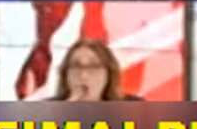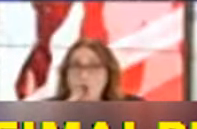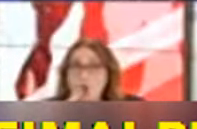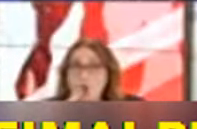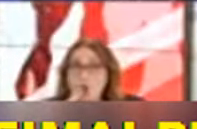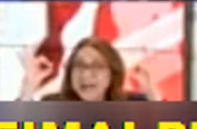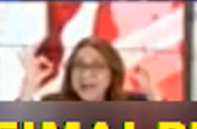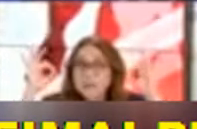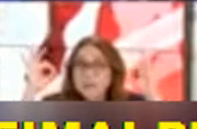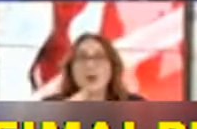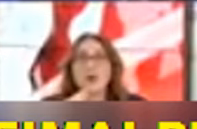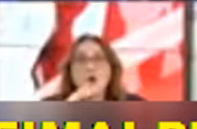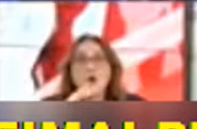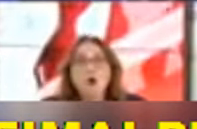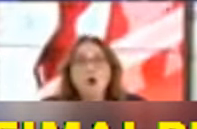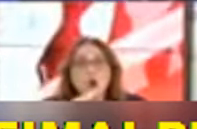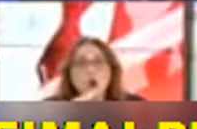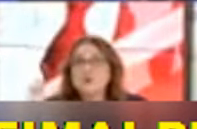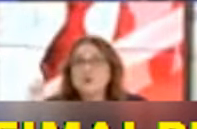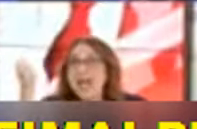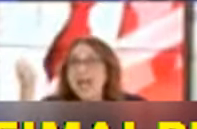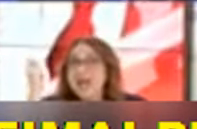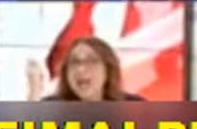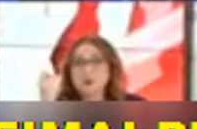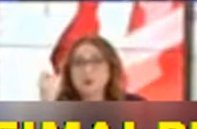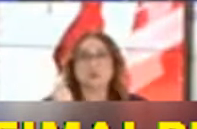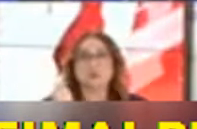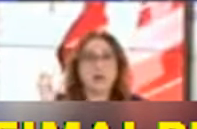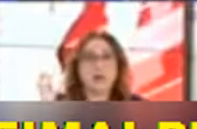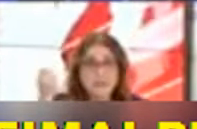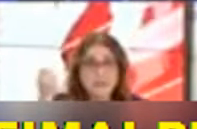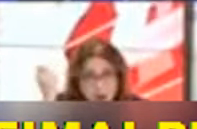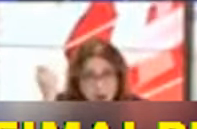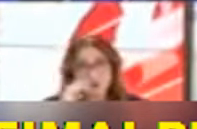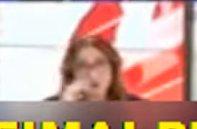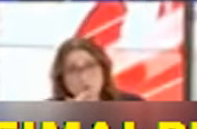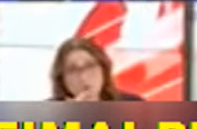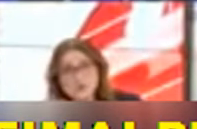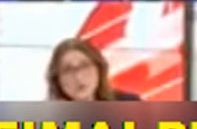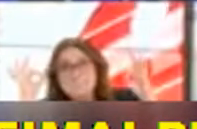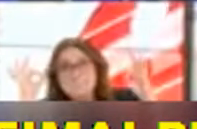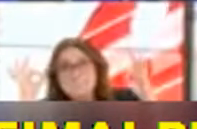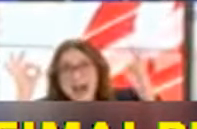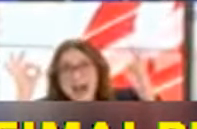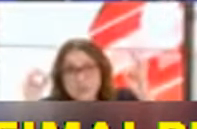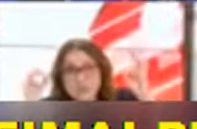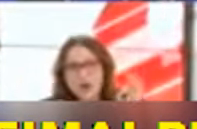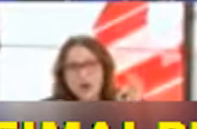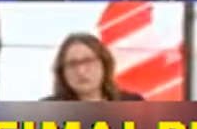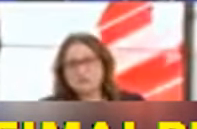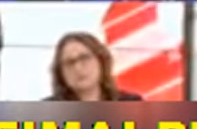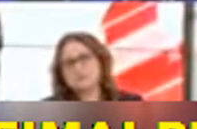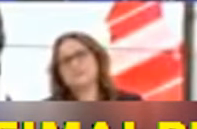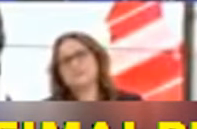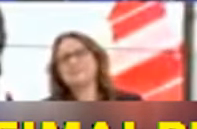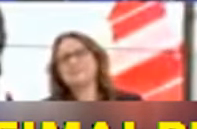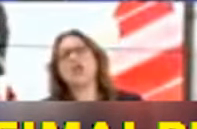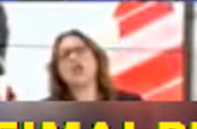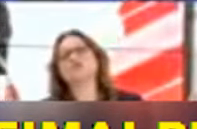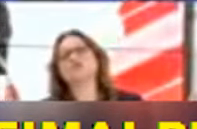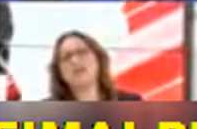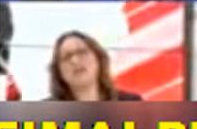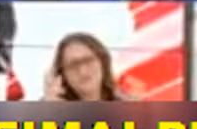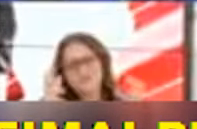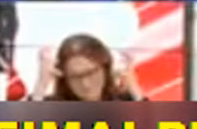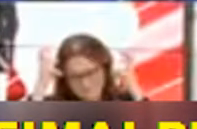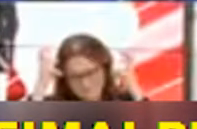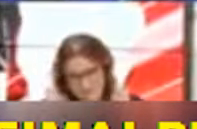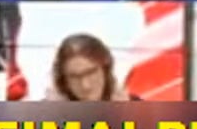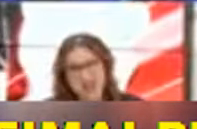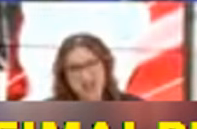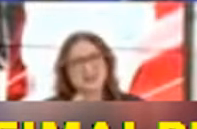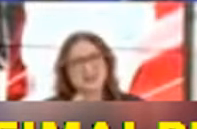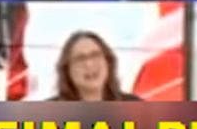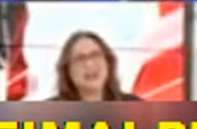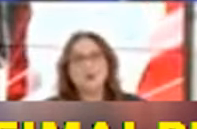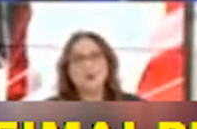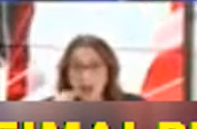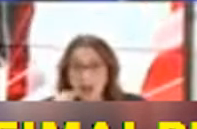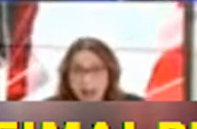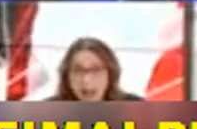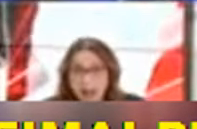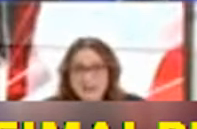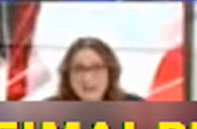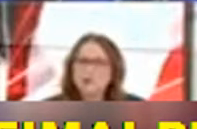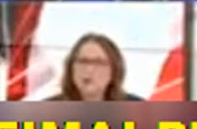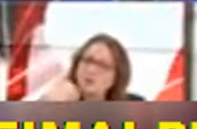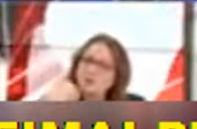εθνότητας, είναι ζήτημα χρόνου μόνο τελικά η χώρα αυτή να αποκαλείται Μακεδονία σκέτα. Εκεί λοιπόν είναι η ουσία του προβλήματος και